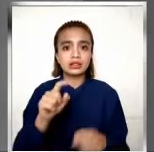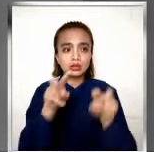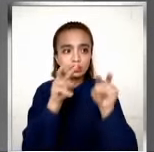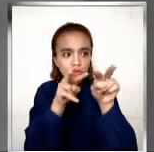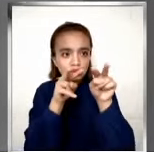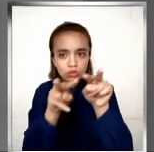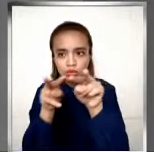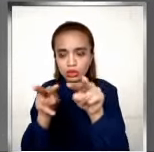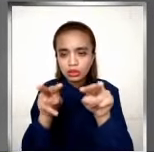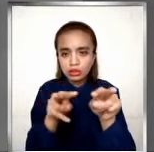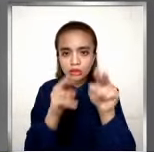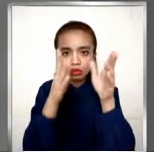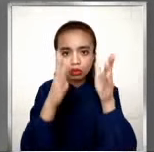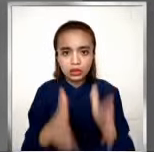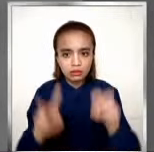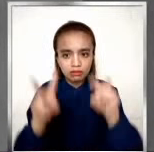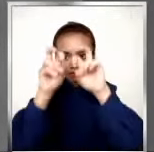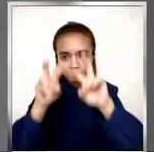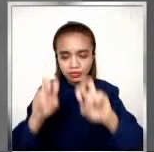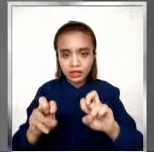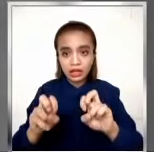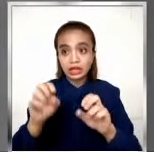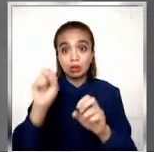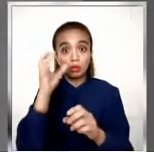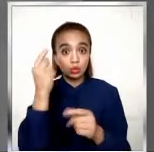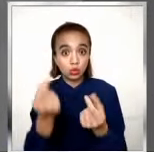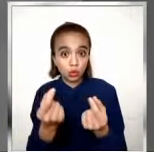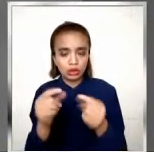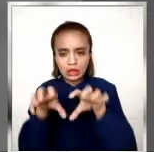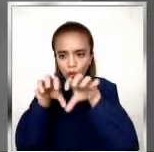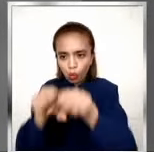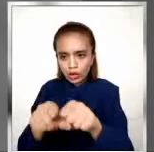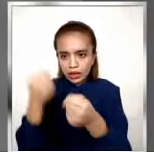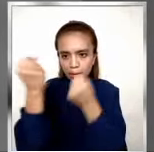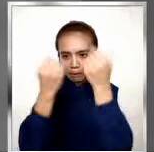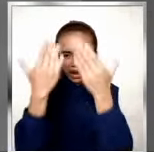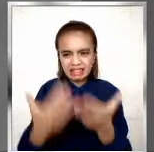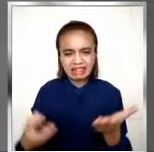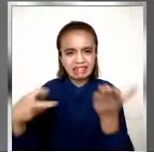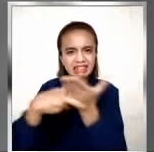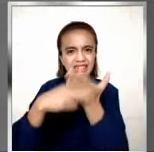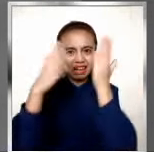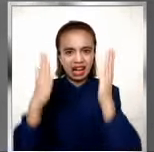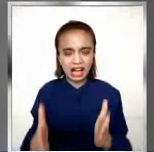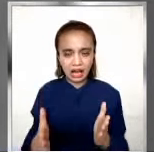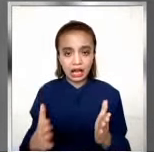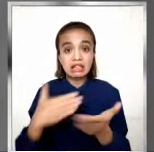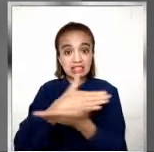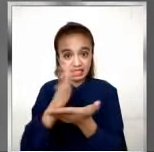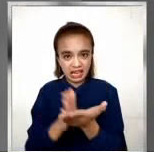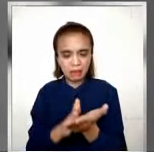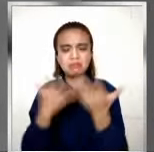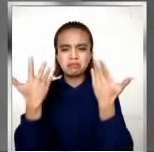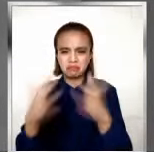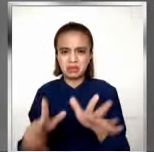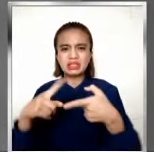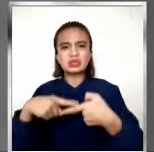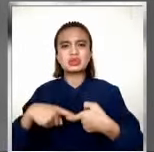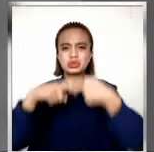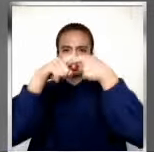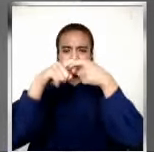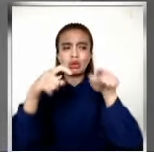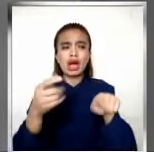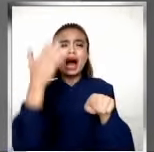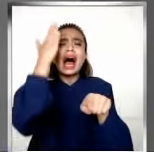at konduktor na lumalabag sa mga health protocol. May mga nasuspindi na raw sila. Alam din daw nilang epekto ng ganitong mga paglabag sa